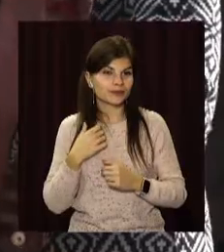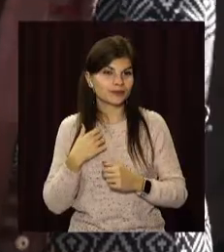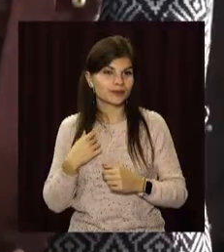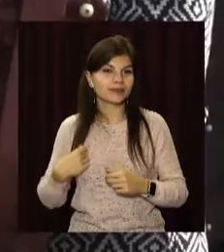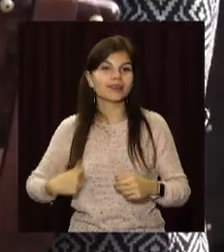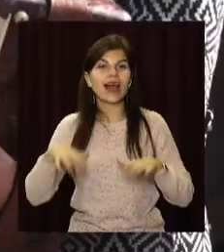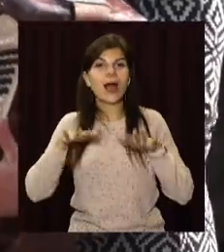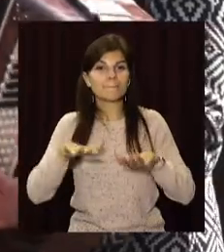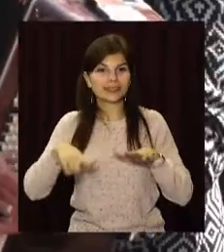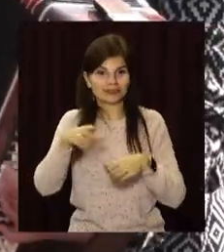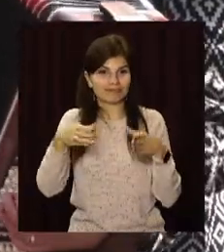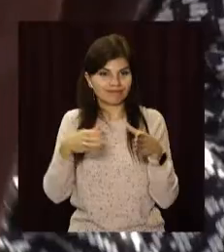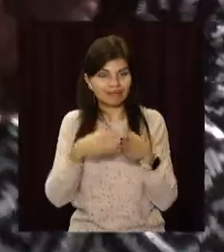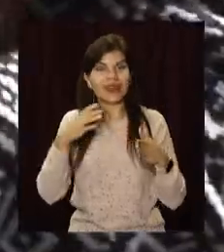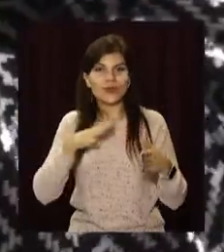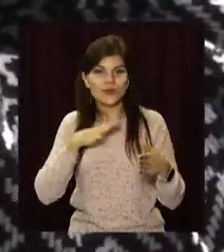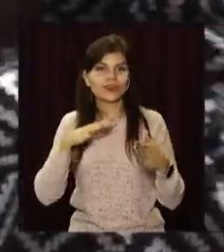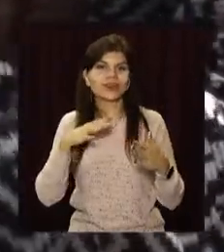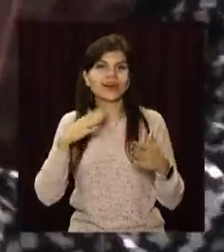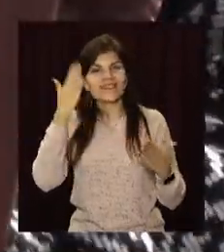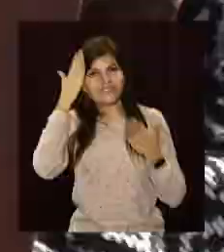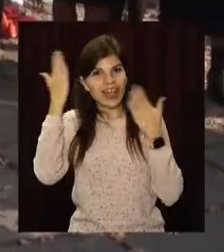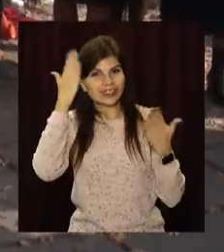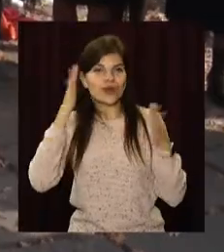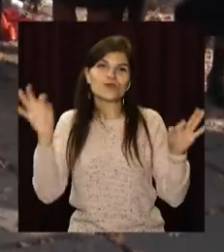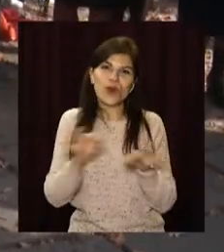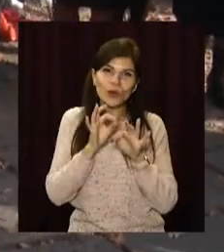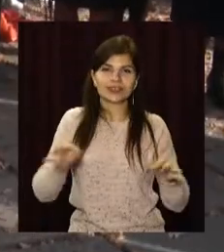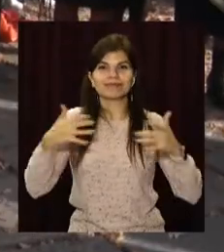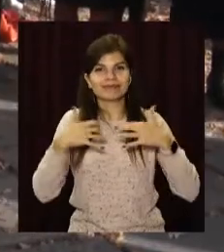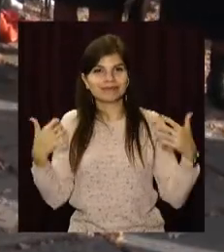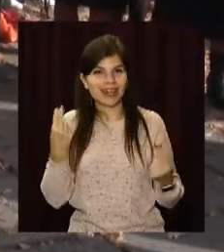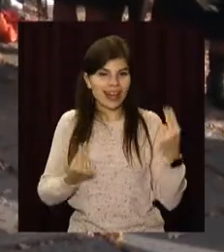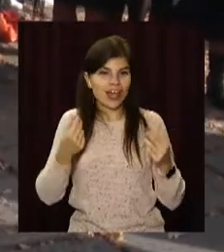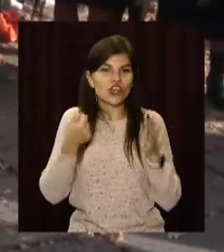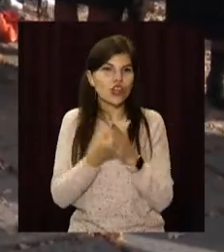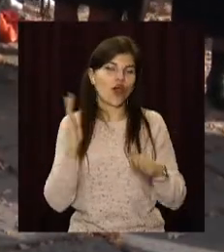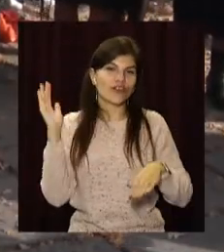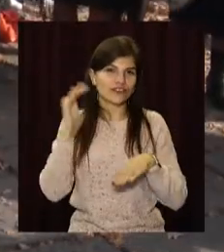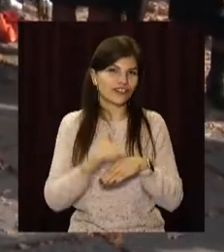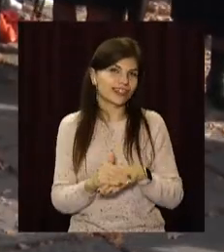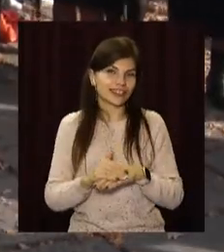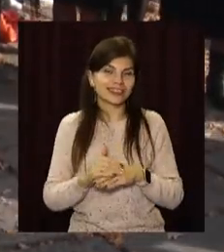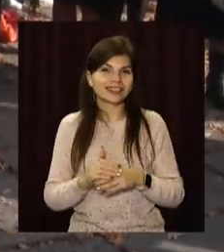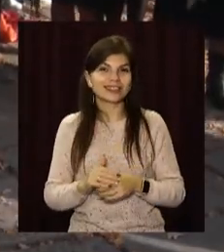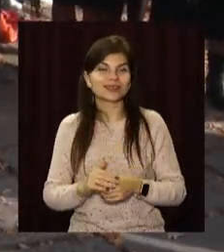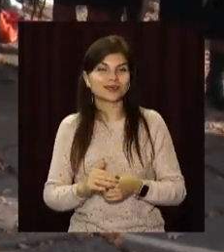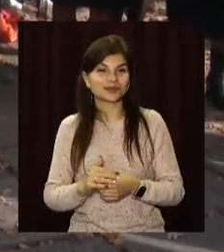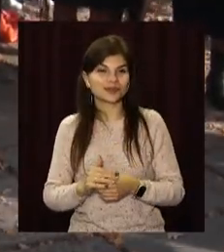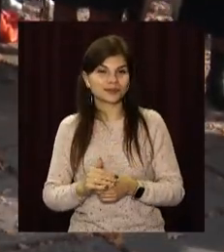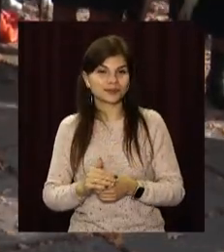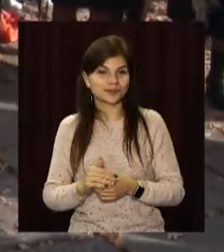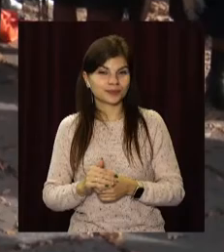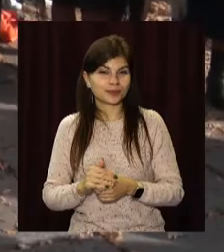А місцеві творчі колективи розважали односельців до вечора. А в селі крабанчик в кожній хаті, а в